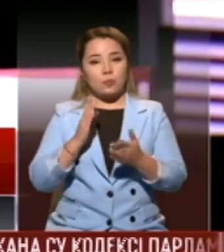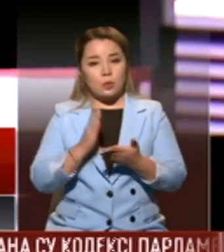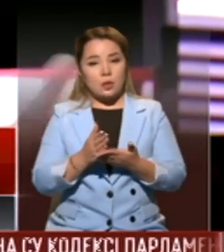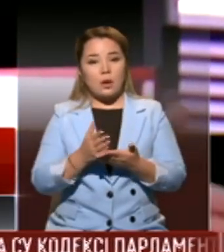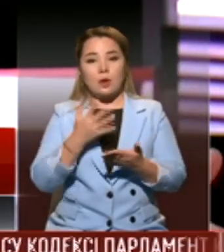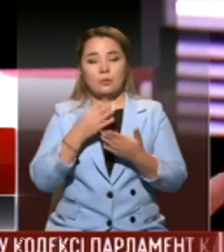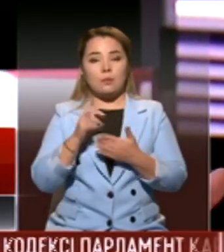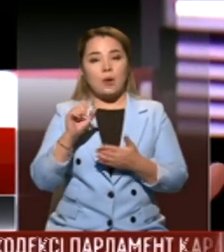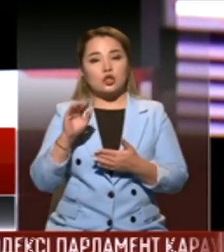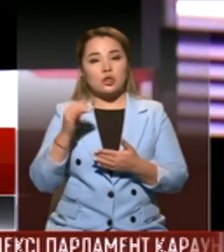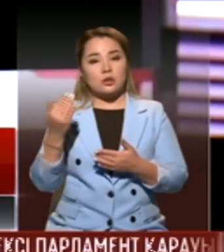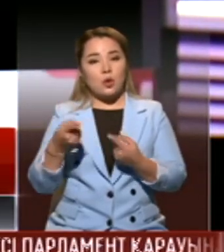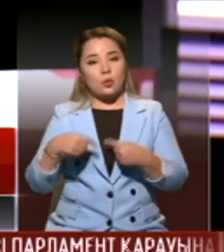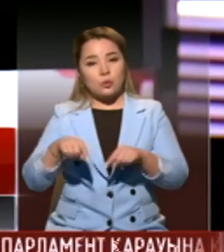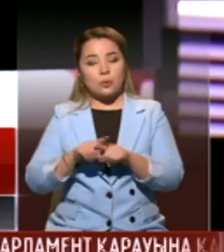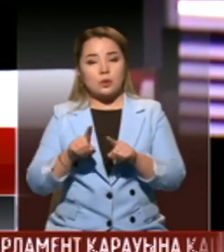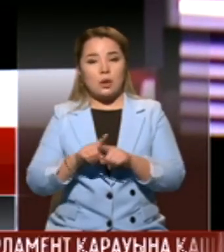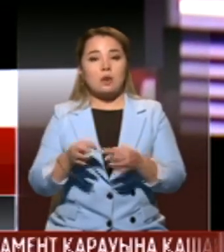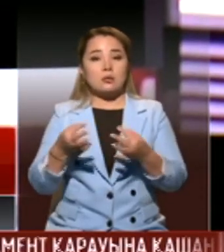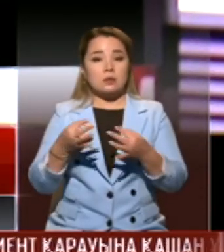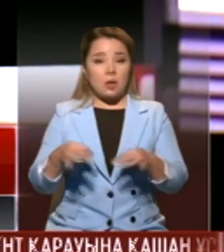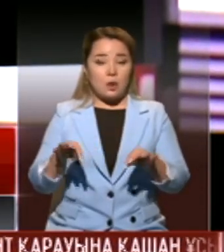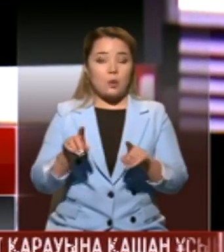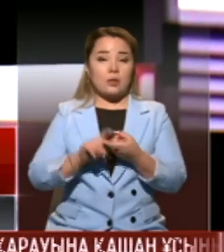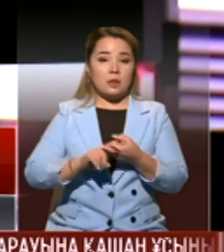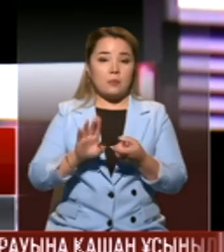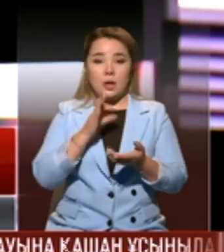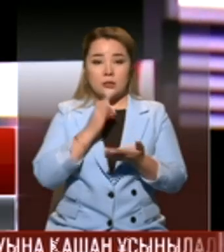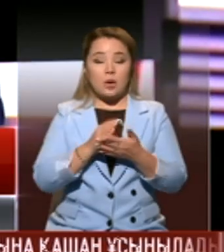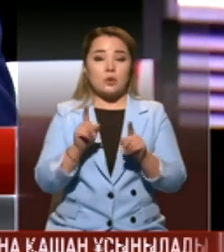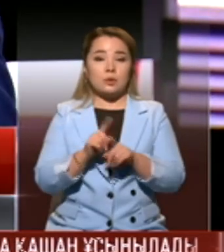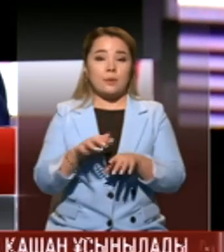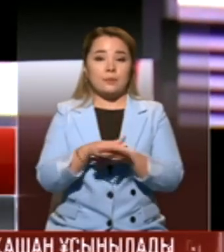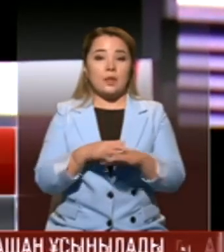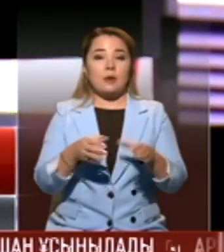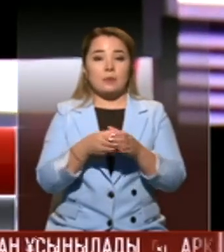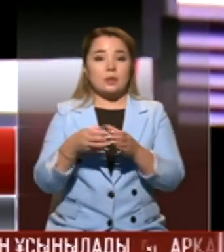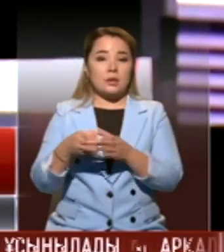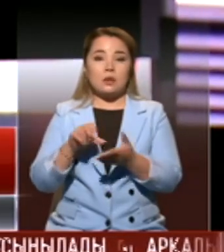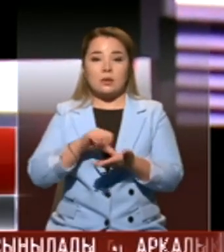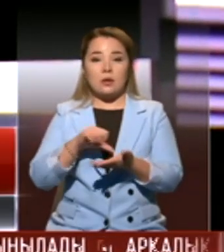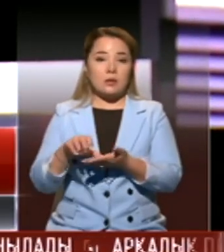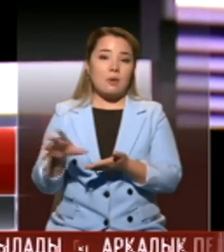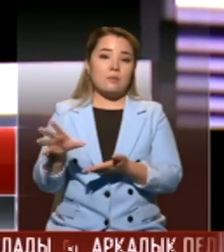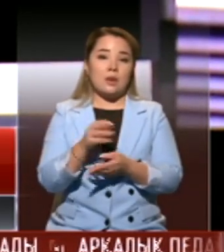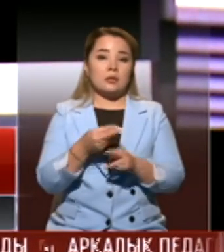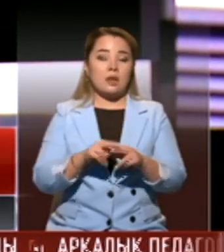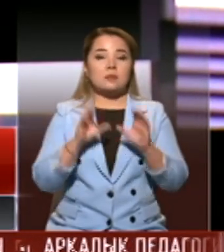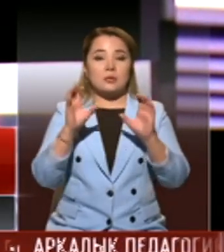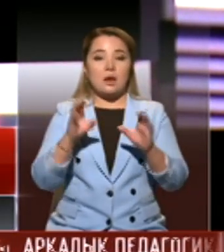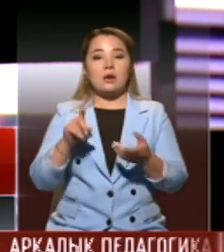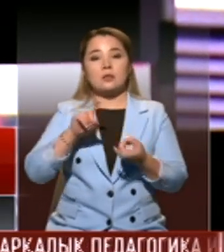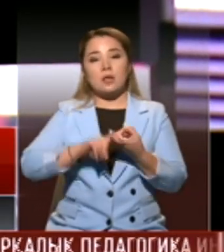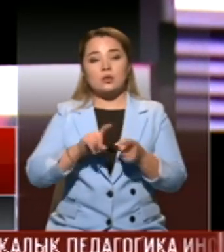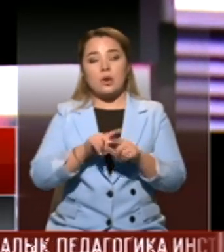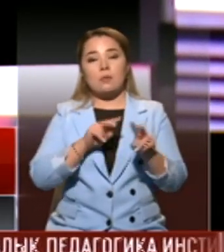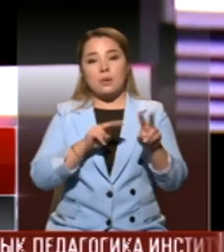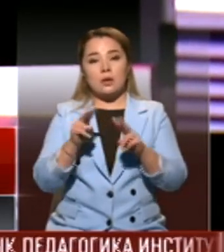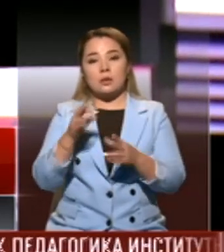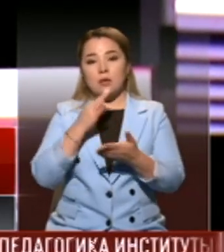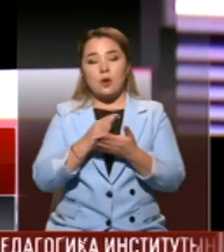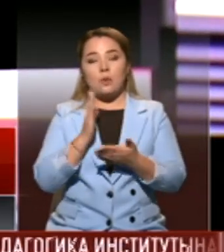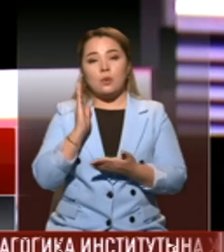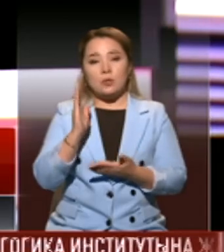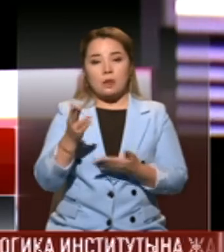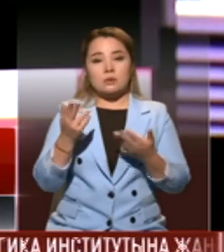жоқ, Бақытжанның ұйымы бола ма? Олар тәуелсіз болмаса да партияның мүшесі болып табылатын, олардың барлығы заң аясында дұрыс бақылайды, Ерғанат